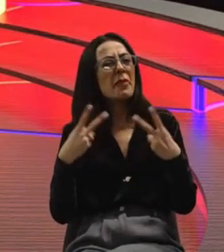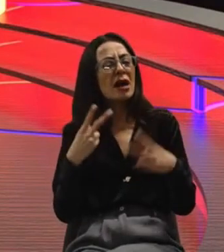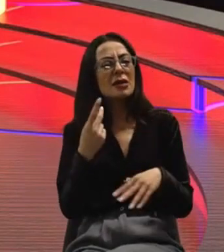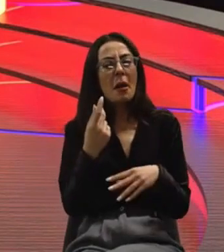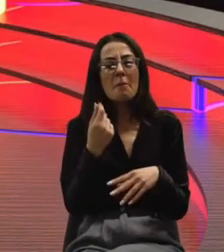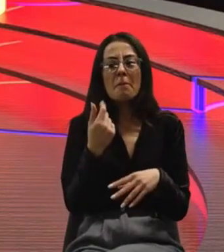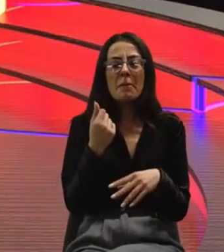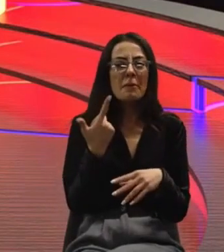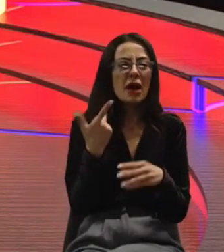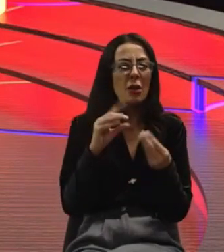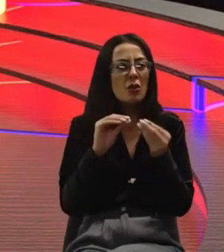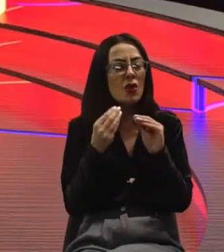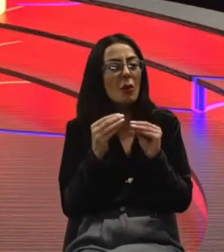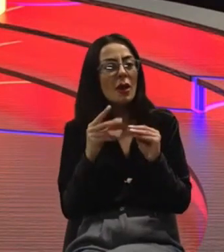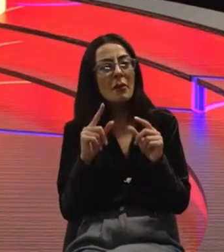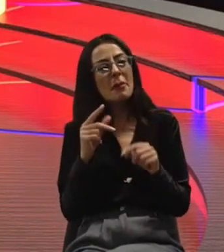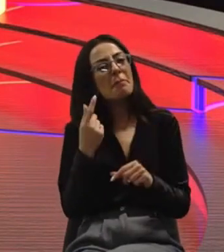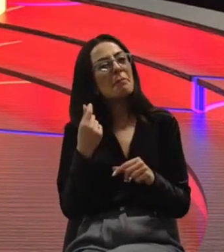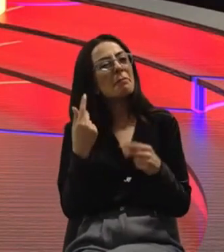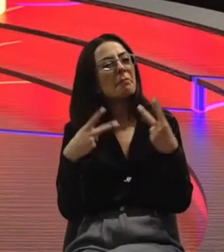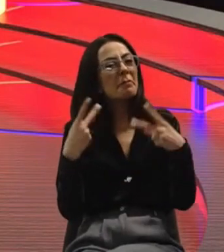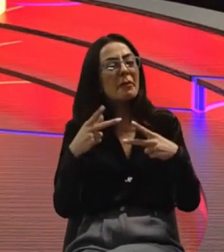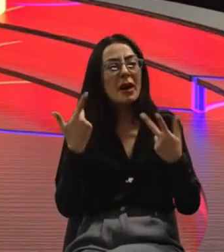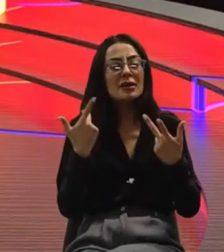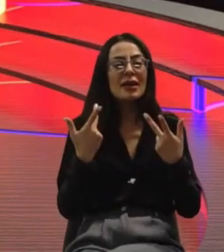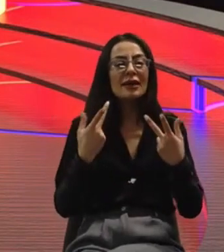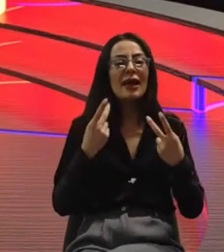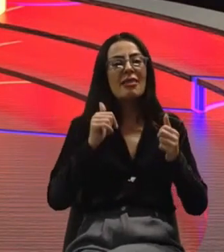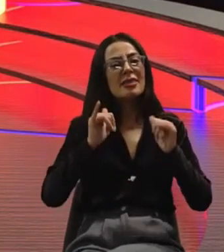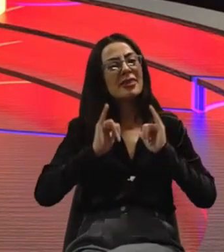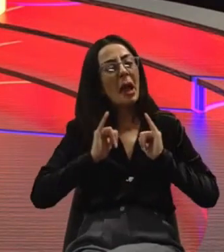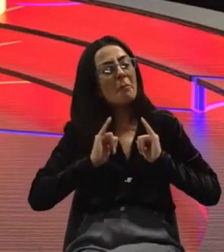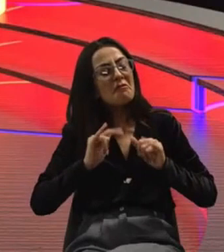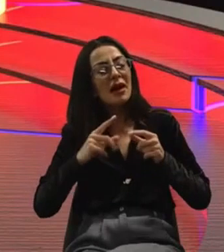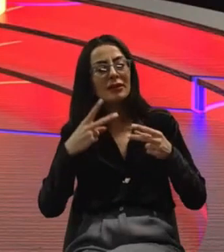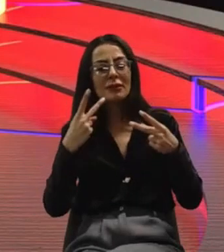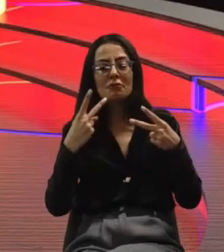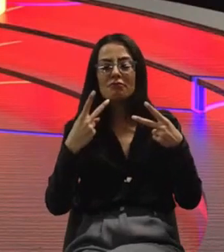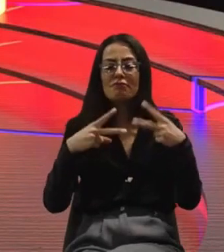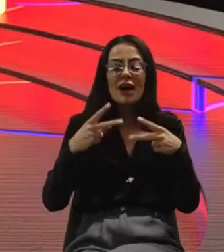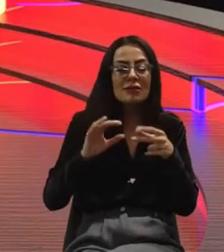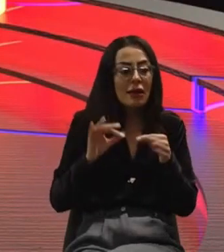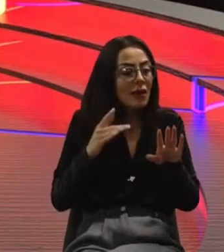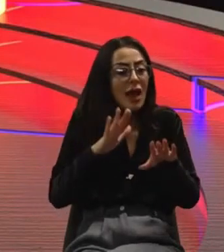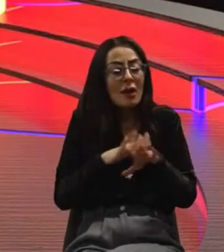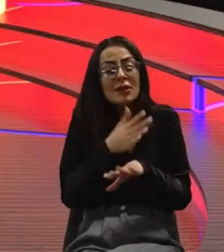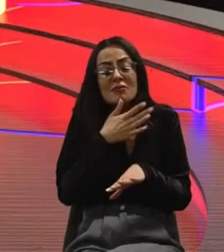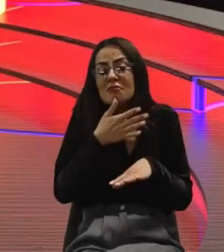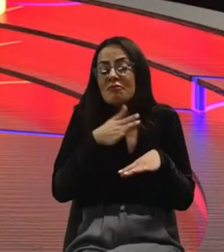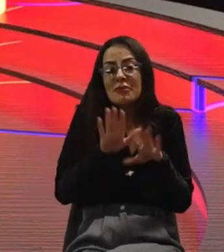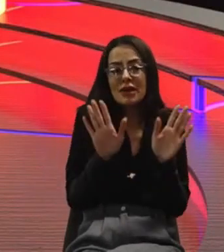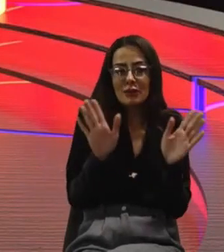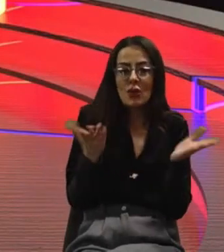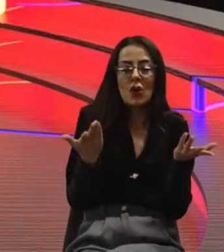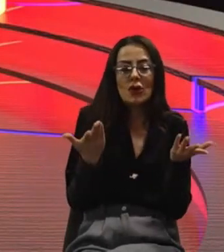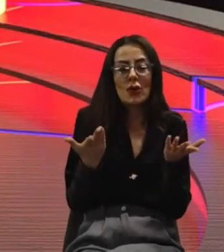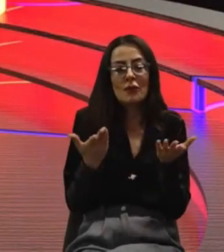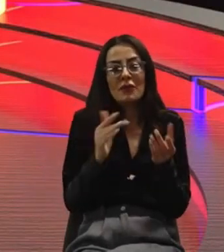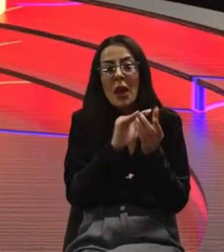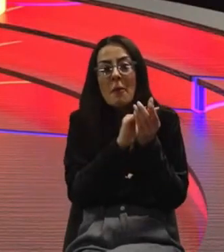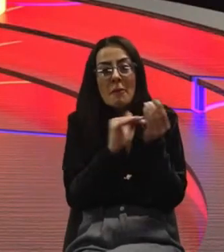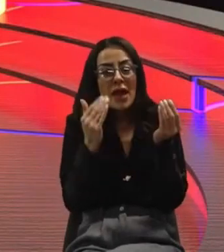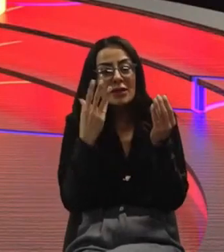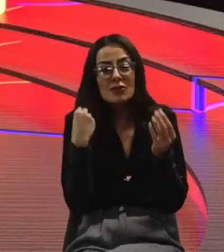bazen tembellikten bazen de ne yapacağını bilmemekten üniversiteyi yeni bitirmiş arkadaşlarımız çok